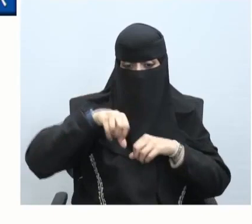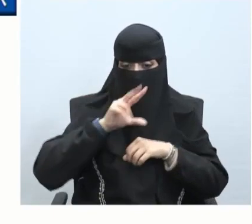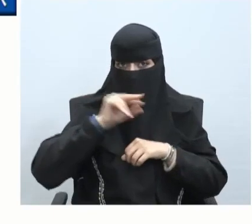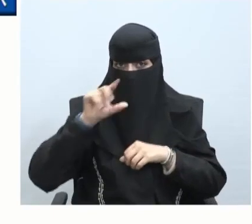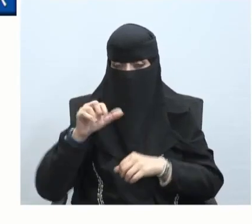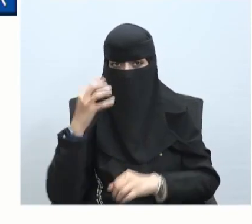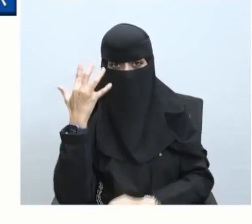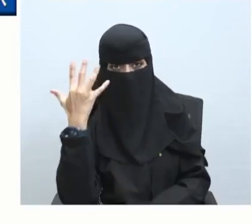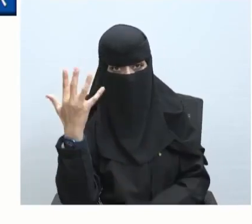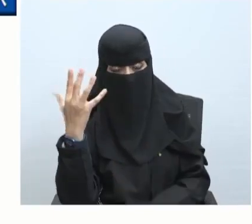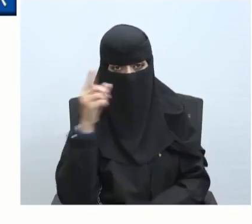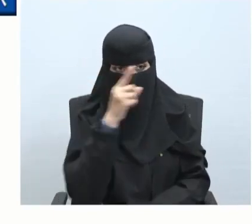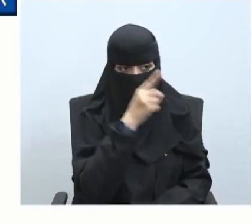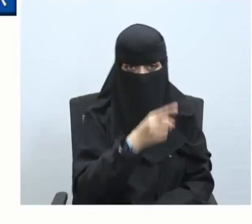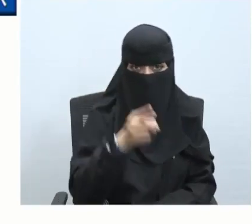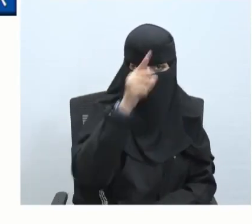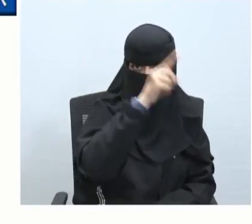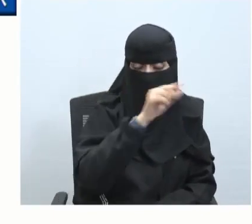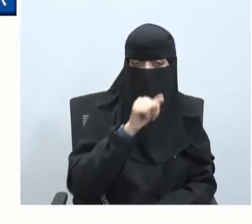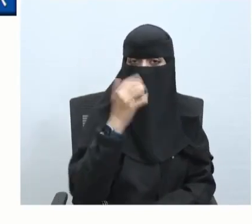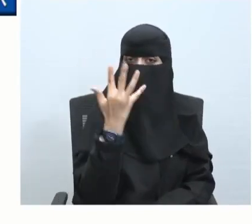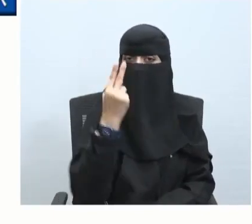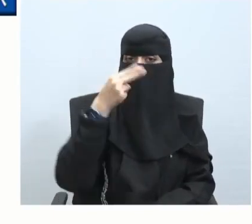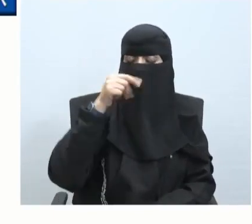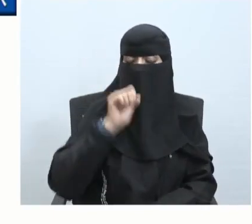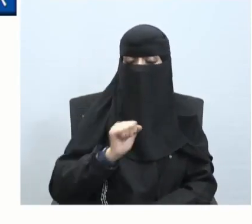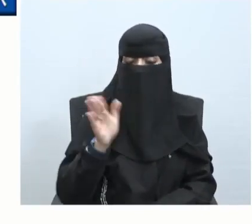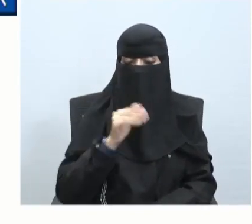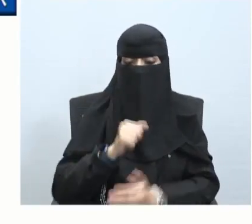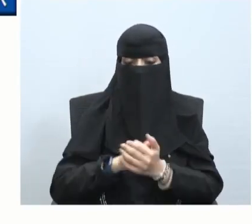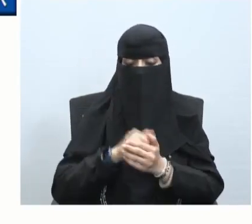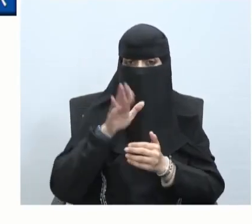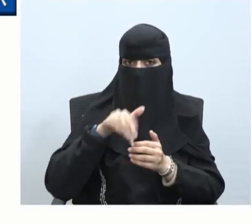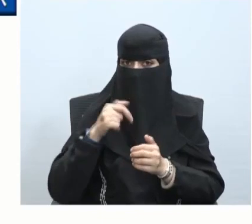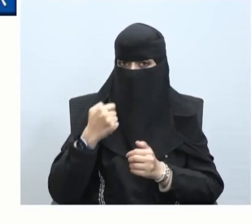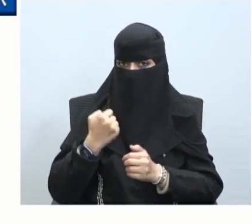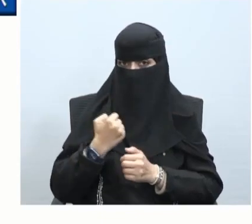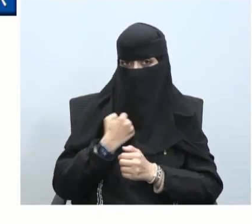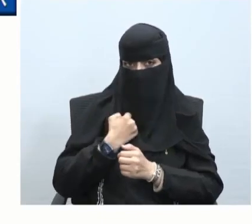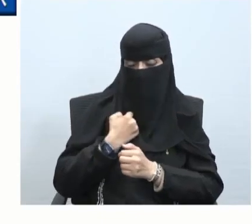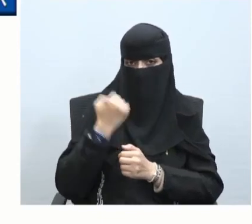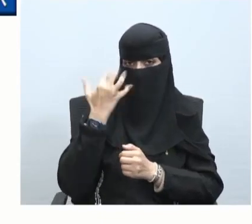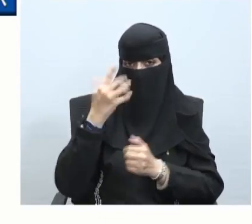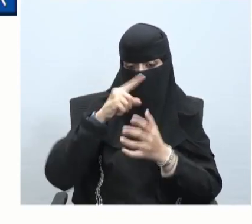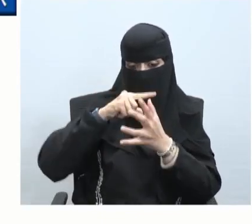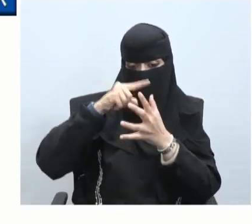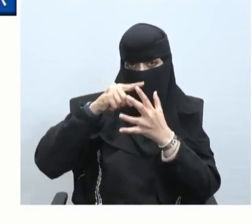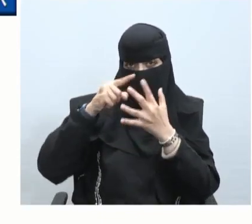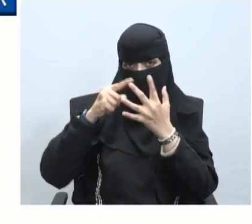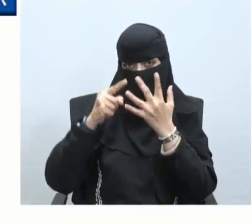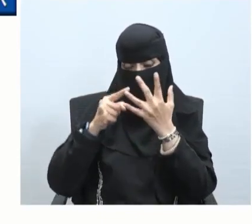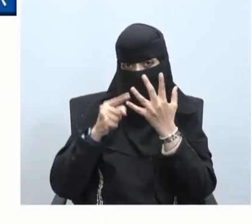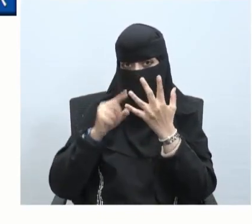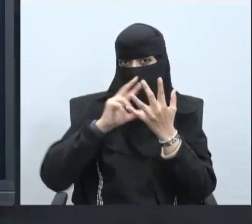نفسها مجموعها 25 ريالا اذا خالد معه خمسه اوراق